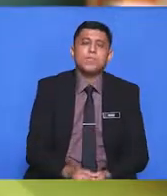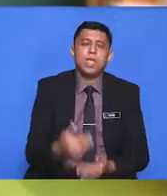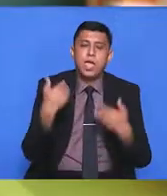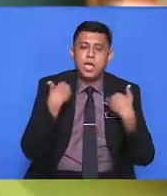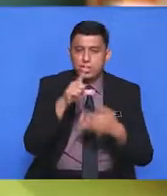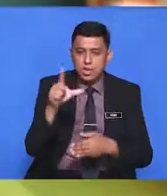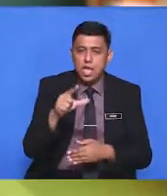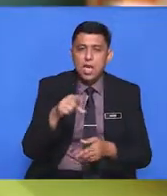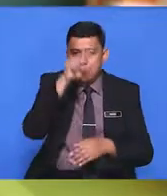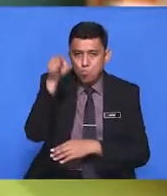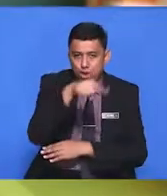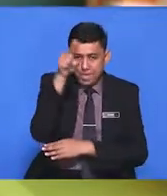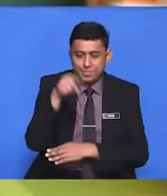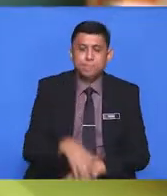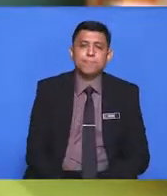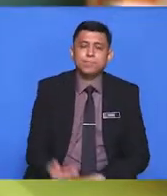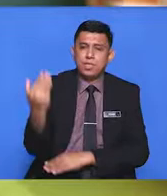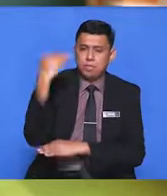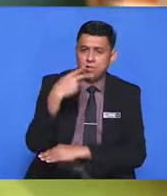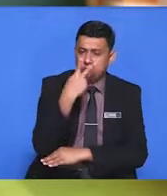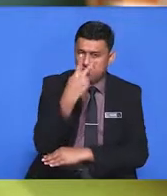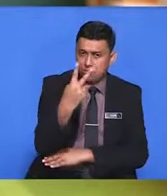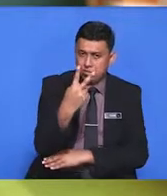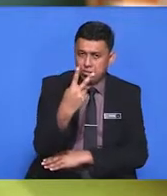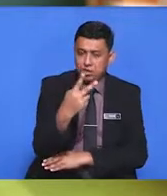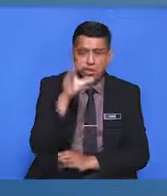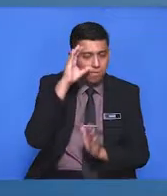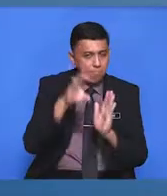Sekarang, mari kita lihat paparan yang disediakan.